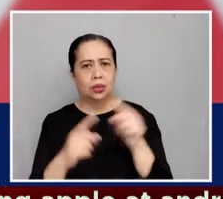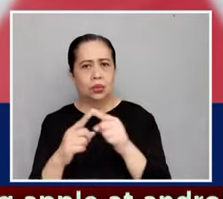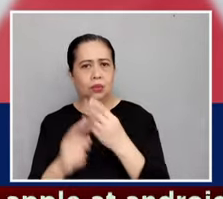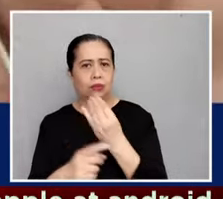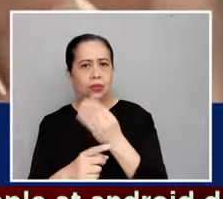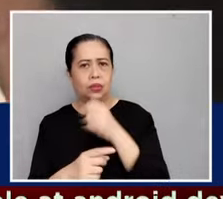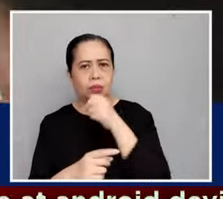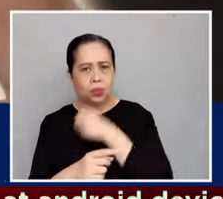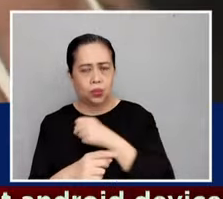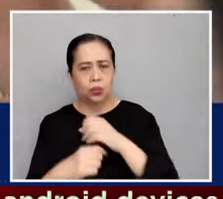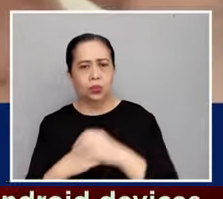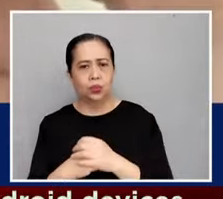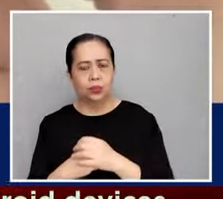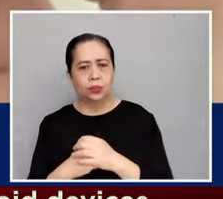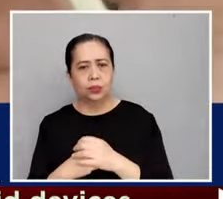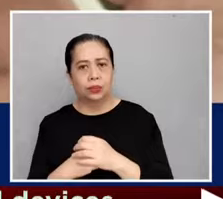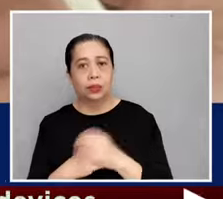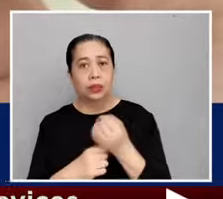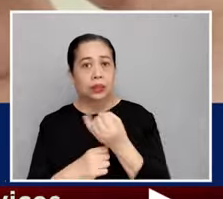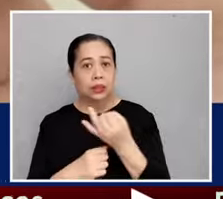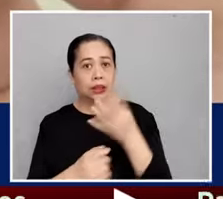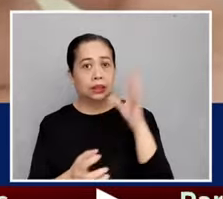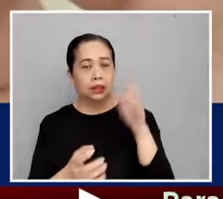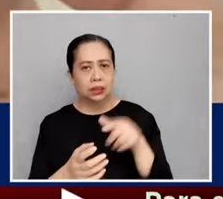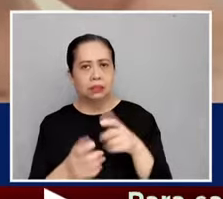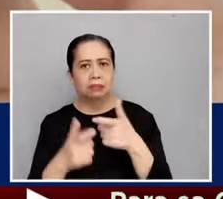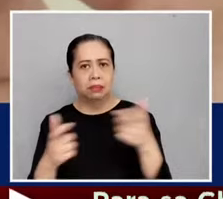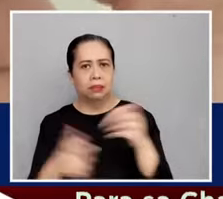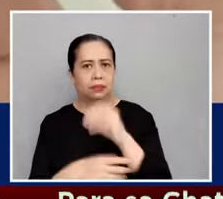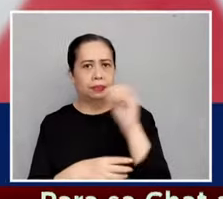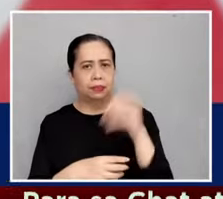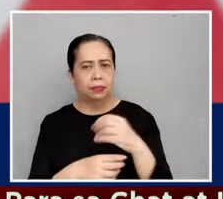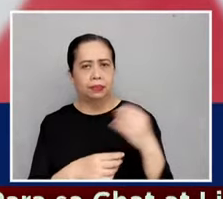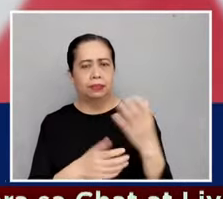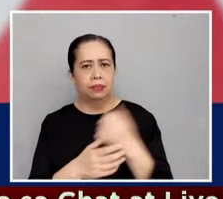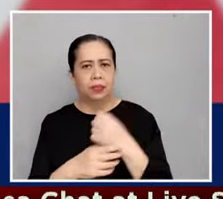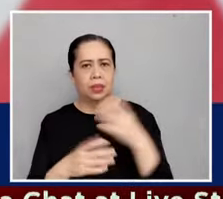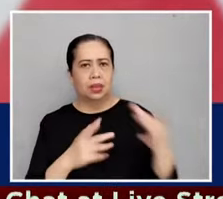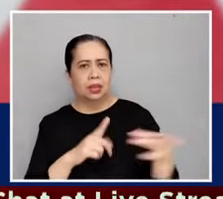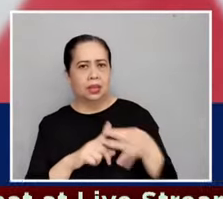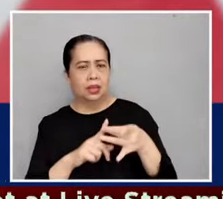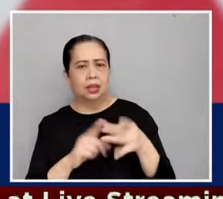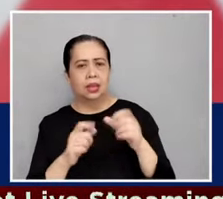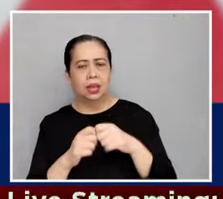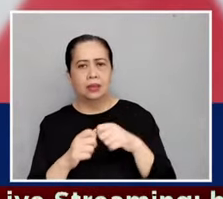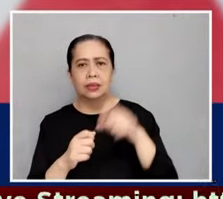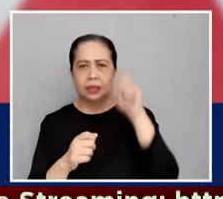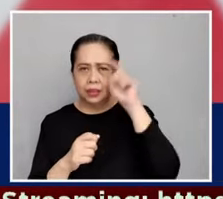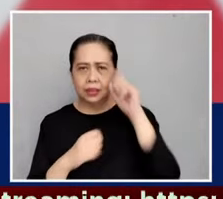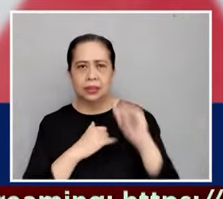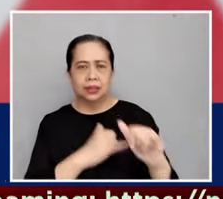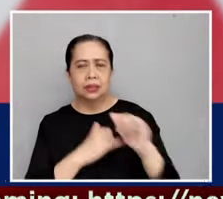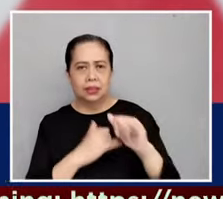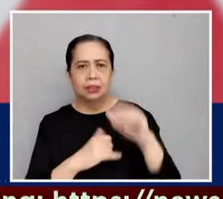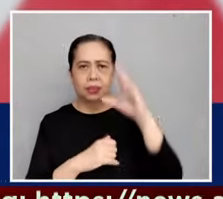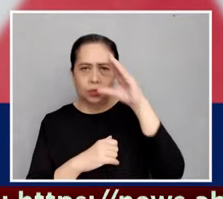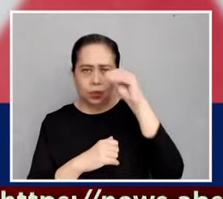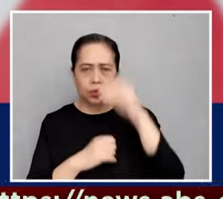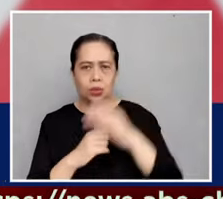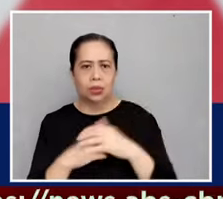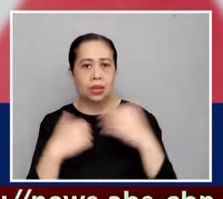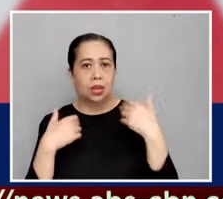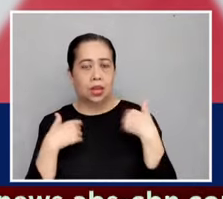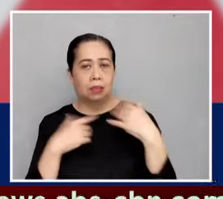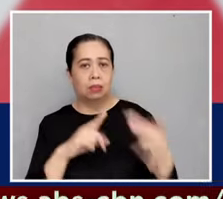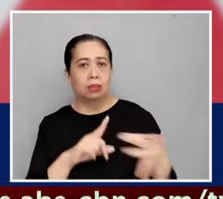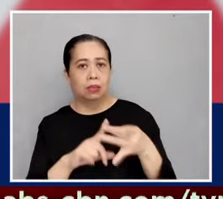14 years old. Sa bilang na ito, malaki ang porsyentong nakuha ang virus sa pakikipagtalik sa kapwa lalaki. Meron ding nakuha